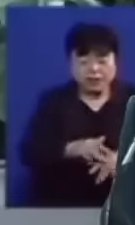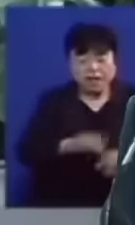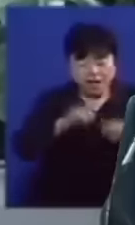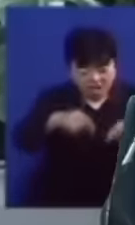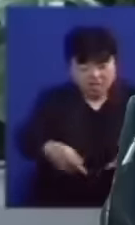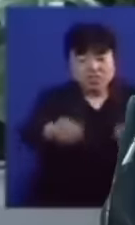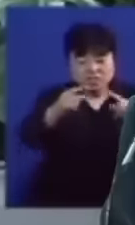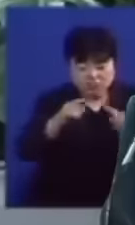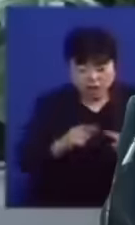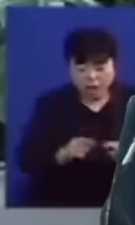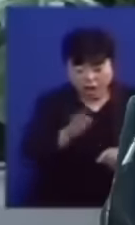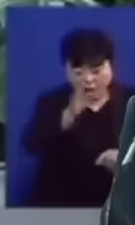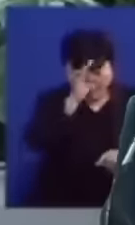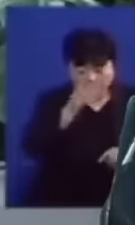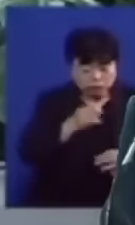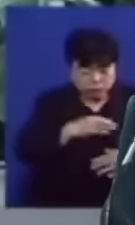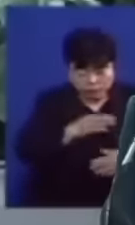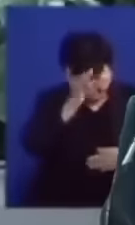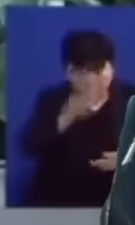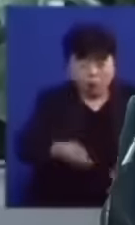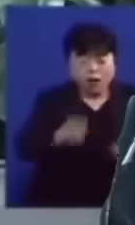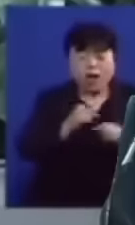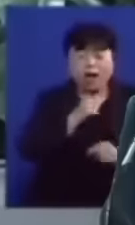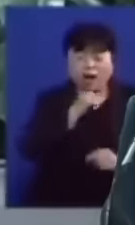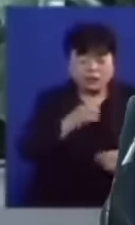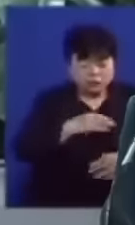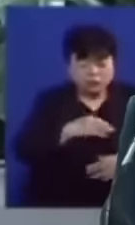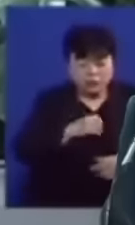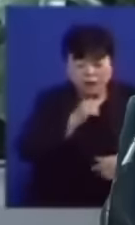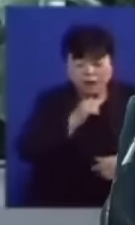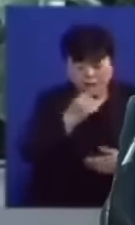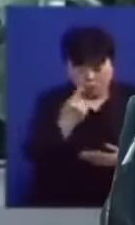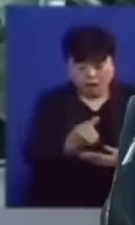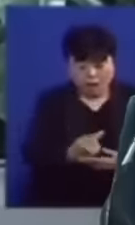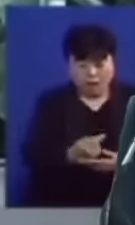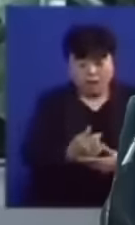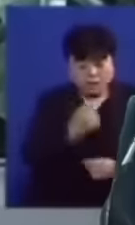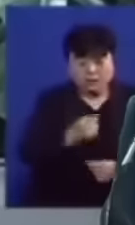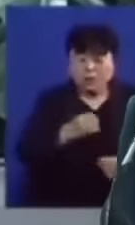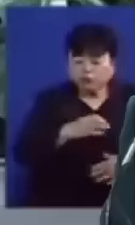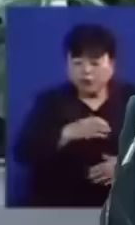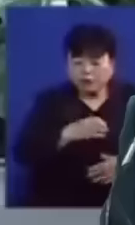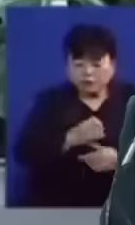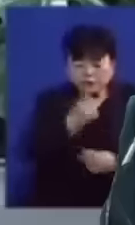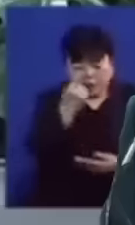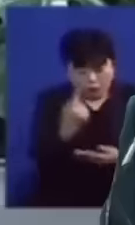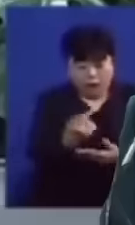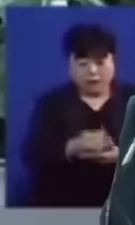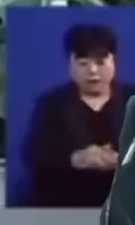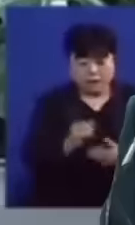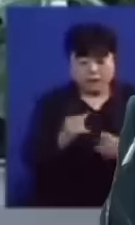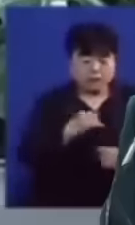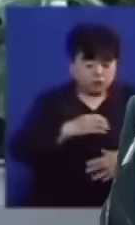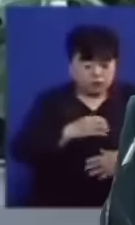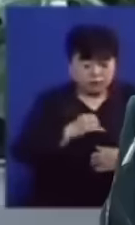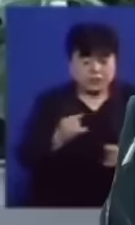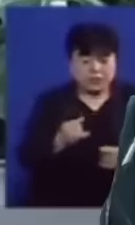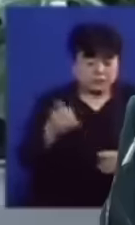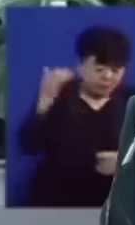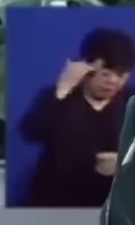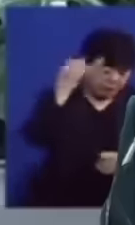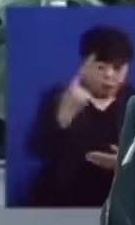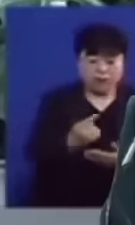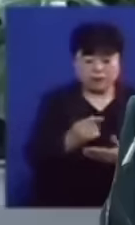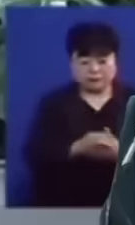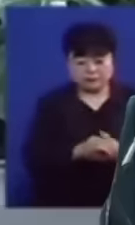것입니다. 병을 두려워하면 병이 오고, 가난에 두려우면 가난이 오고, 실패를 두려워하면 실패가 오고, 사람을 두려워하면 그 사람이